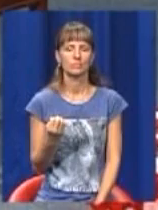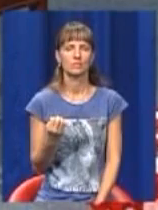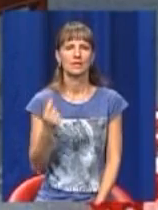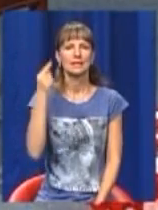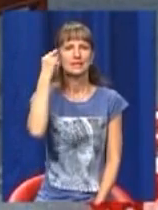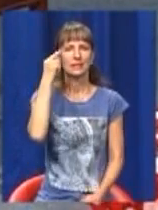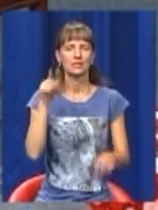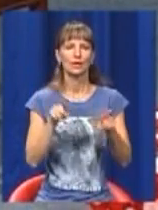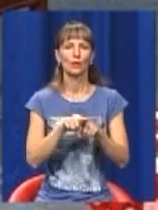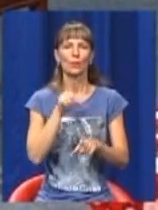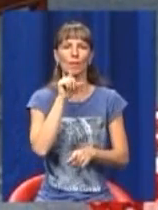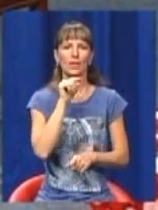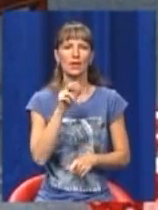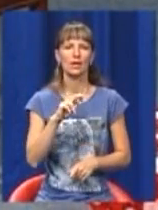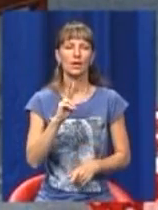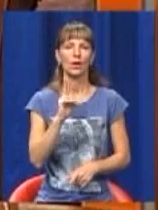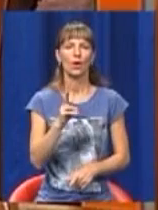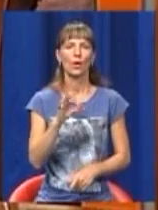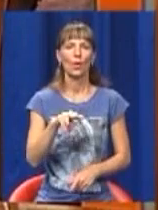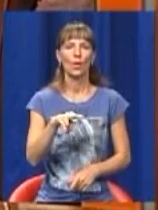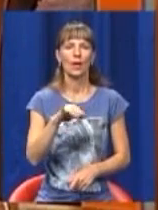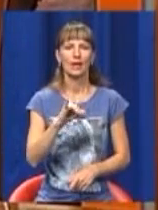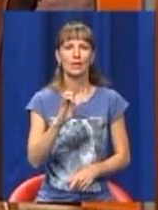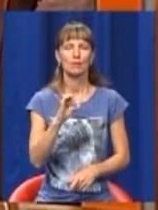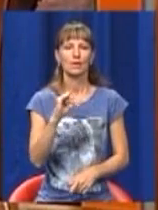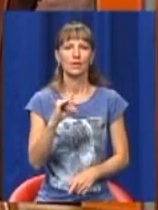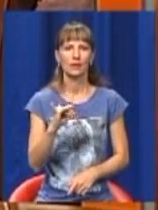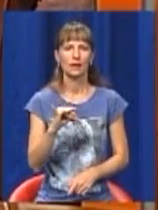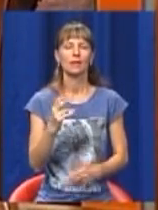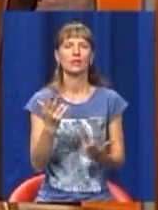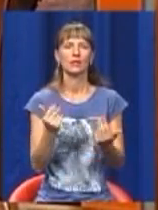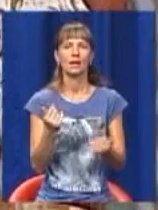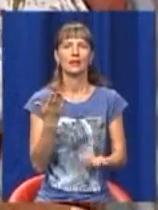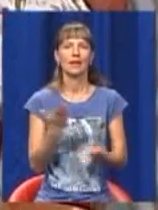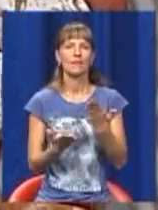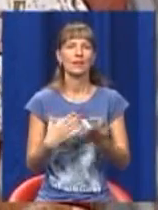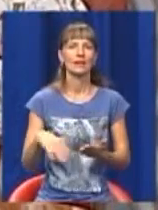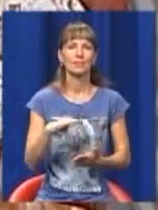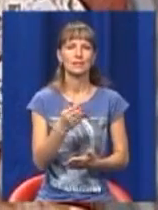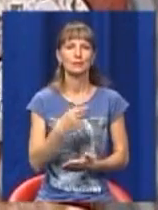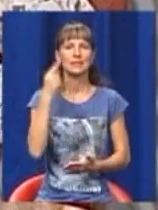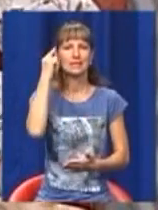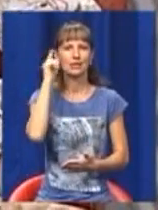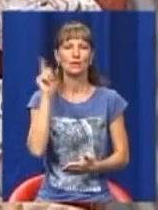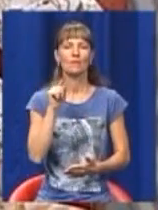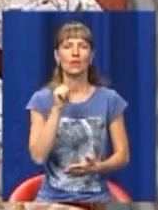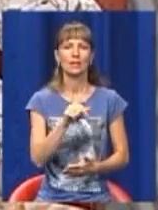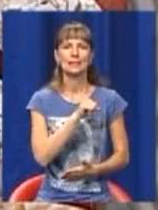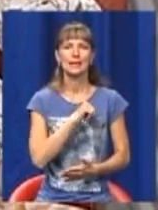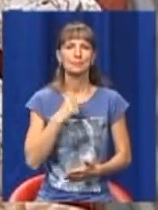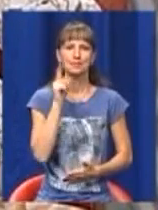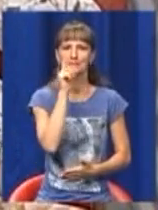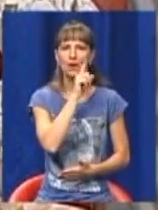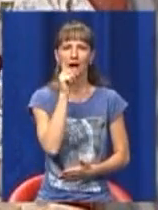А знаєш таку пташку, як колібрі? Да. І, мабуть, всі ми знаємо, що вона